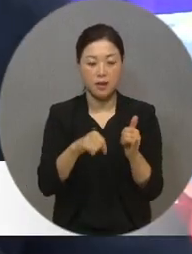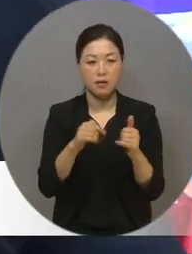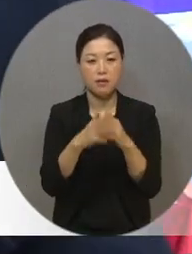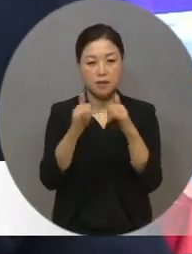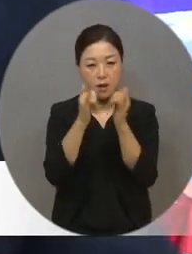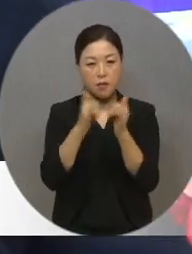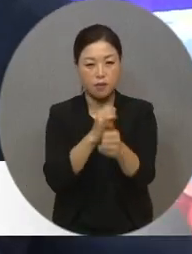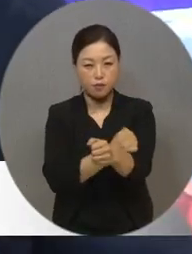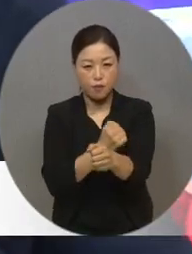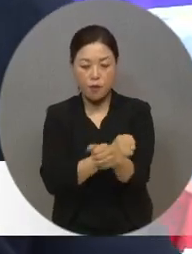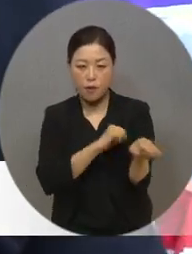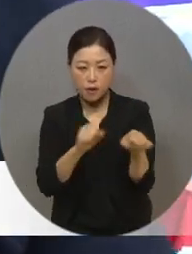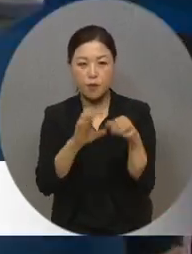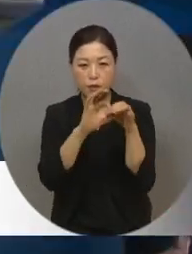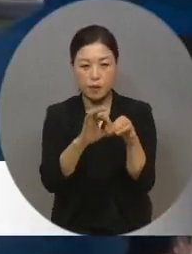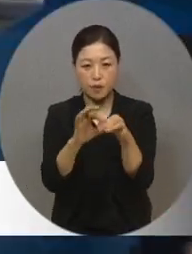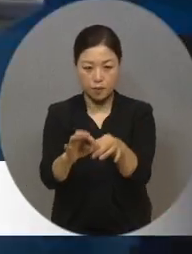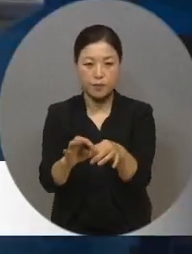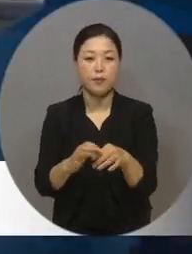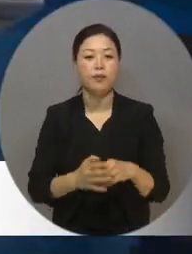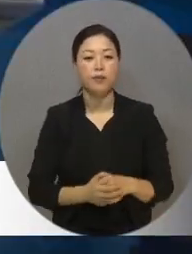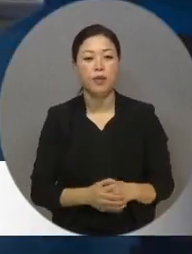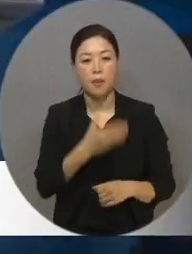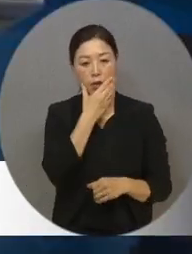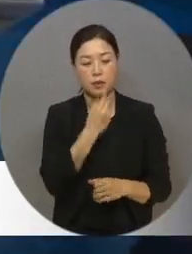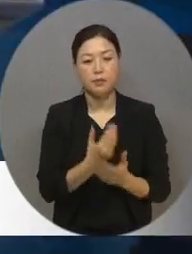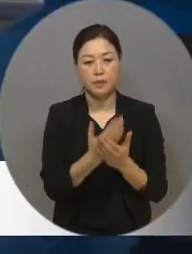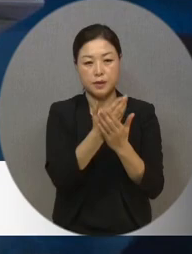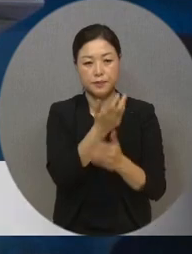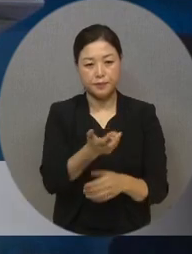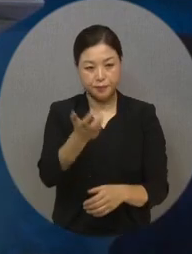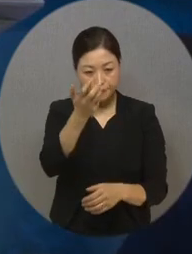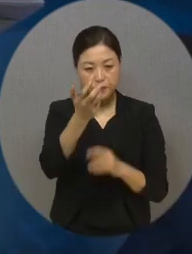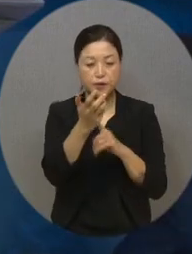지속적인 사회공헌 활동을 이어나가 복지 증진에